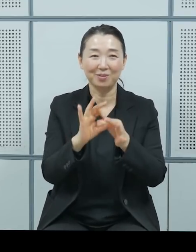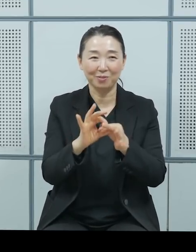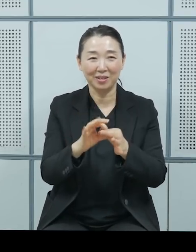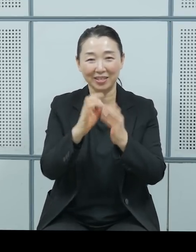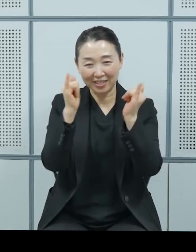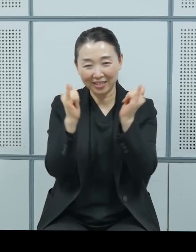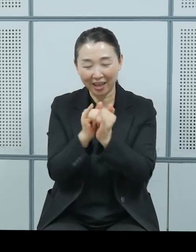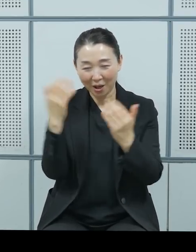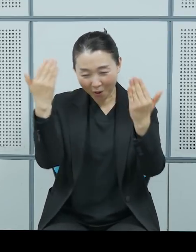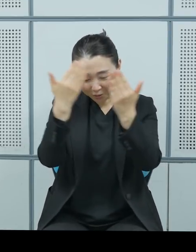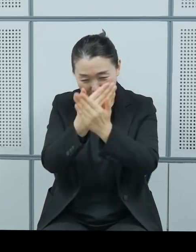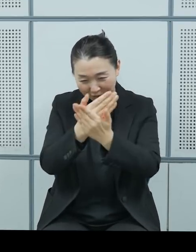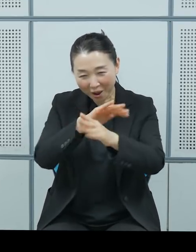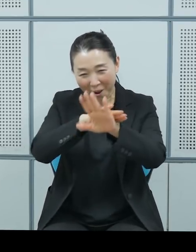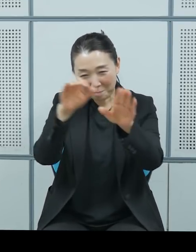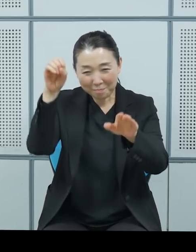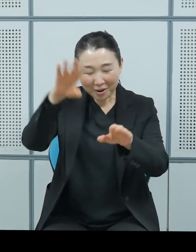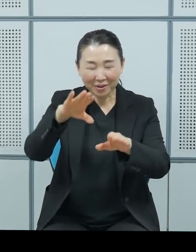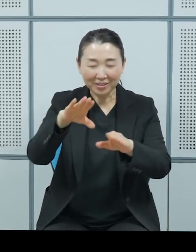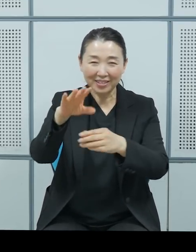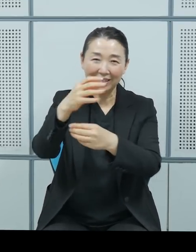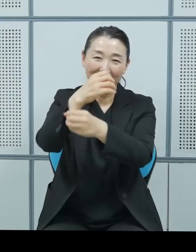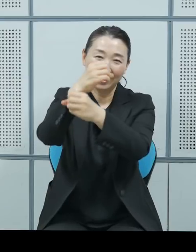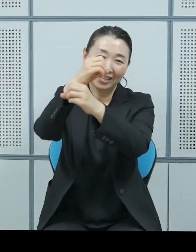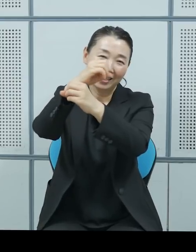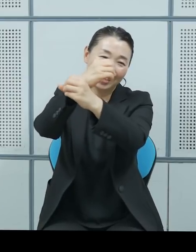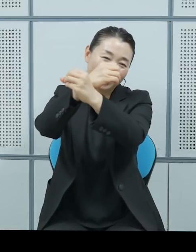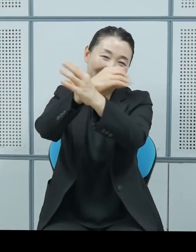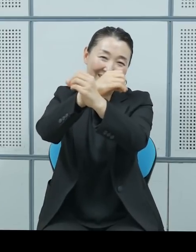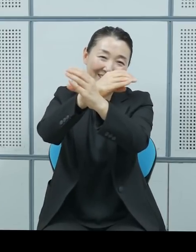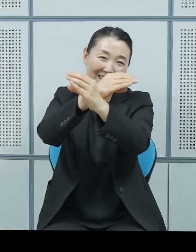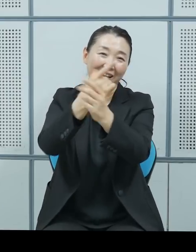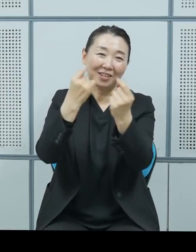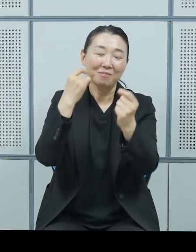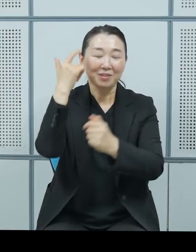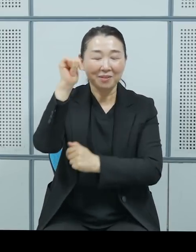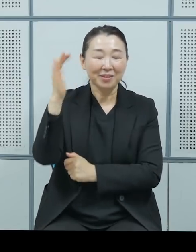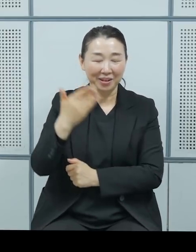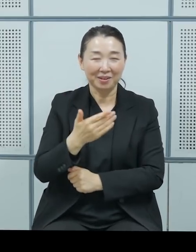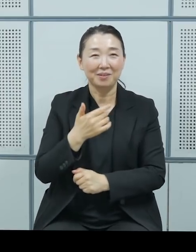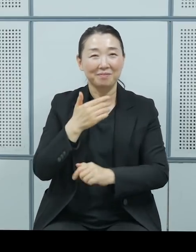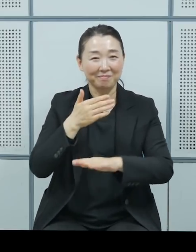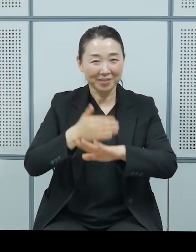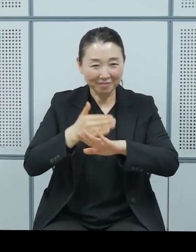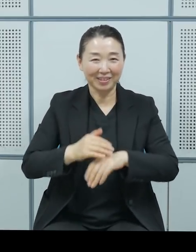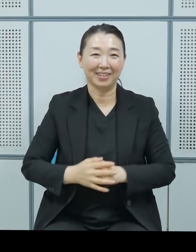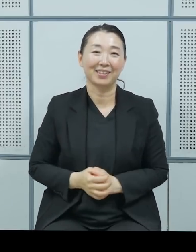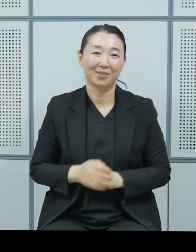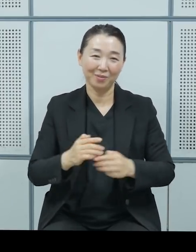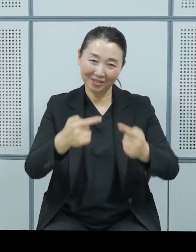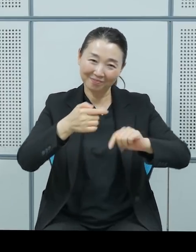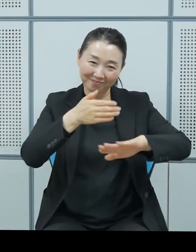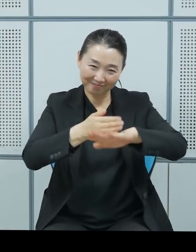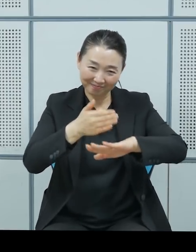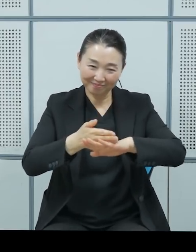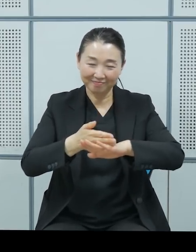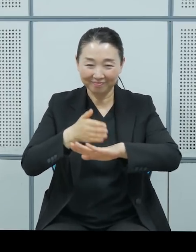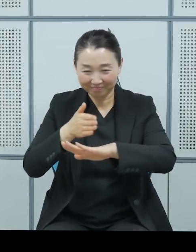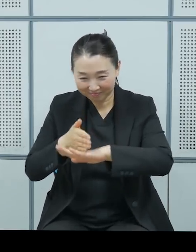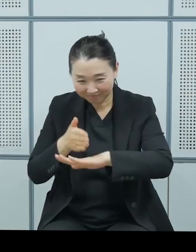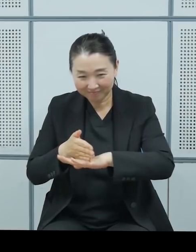이 사회의 어두운 곳을 밝히시는 등대와 같은 목사님이 되시기를 저희도 기대하겠습니다. 오늘 나오셔서 고맙습니다. 네. 감사합니다.